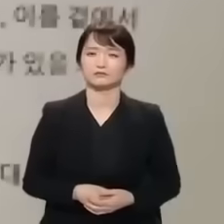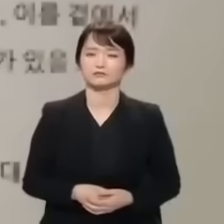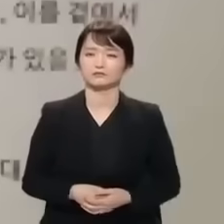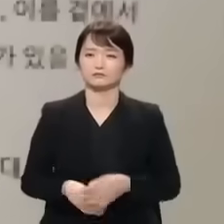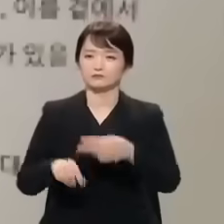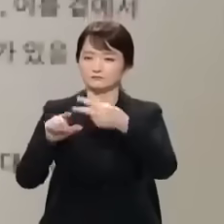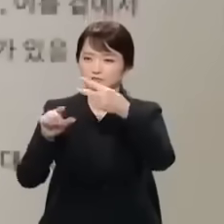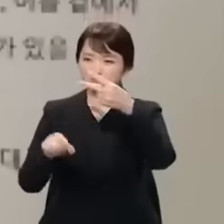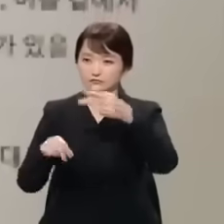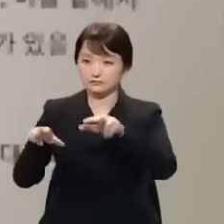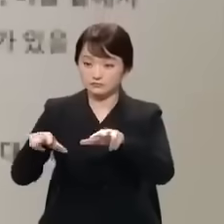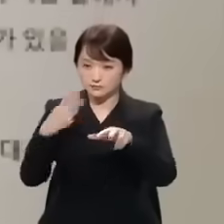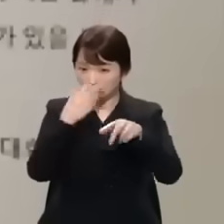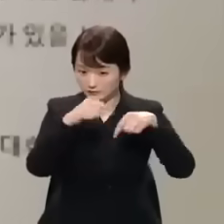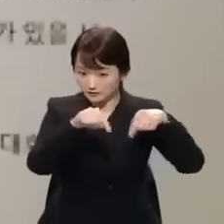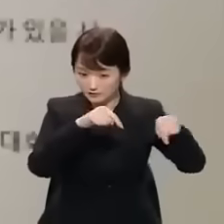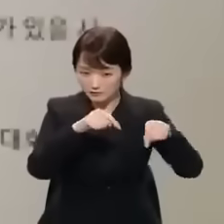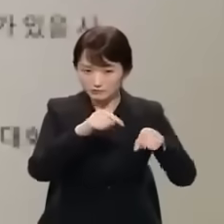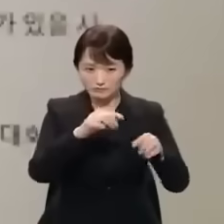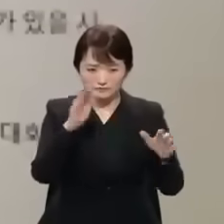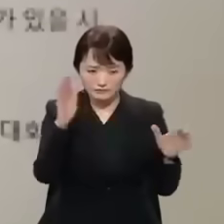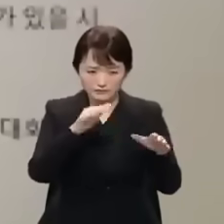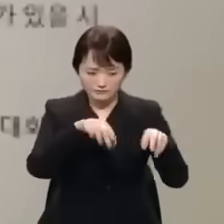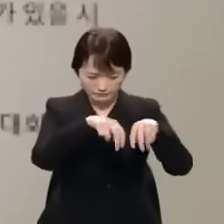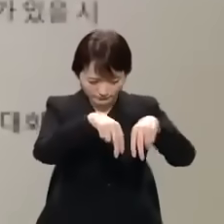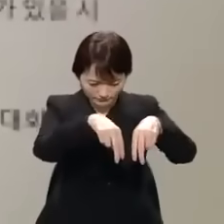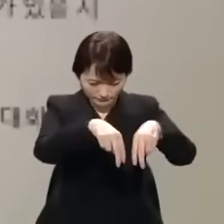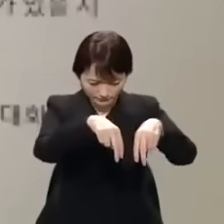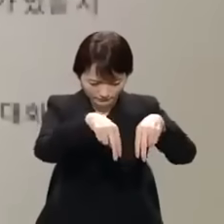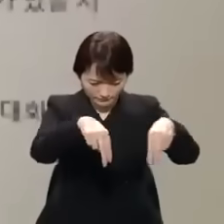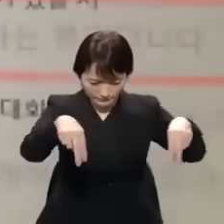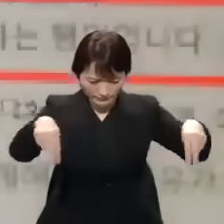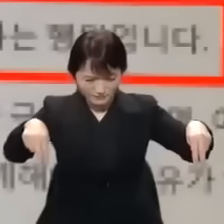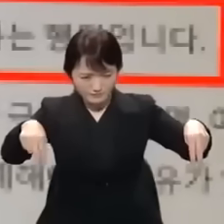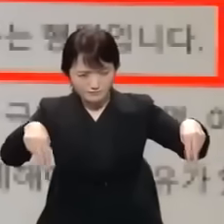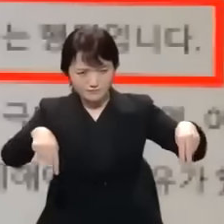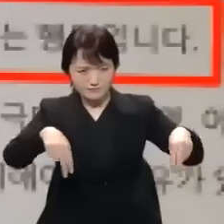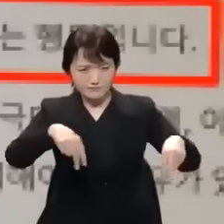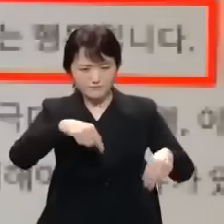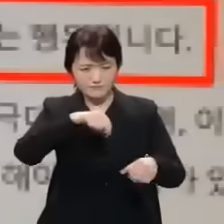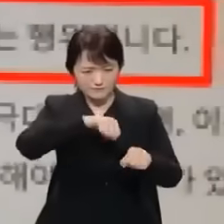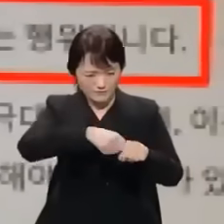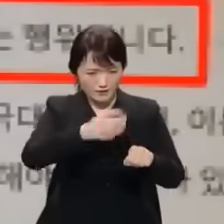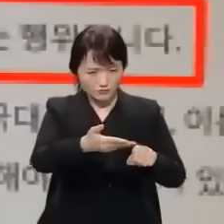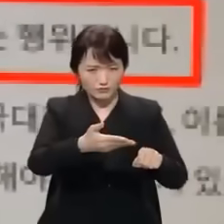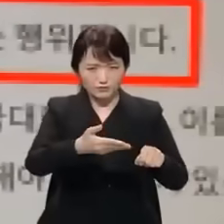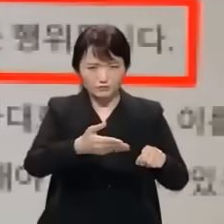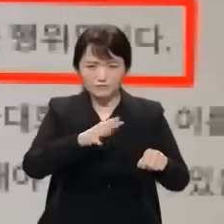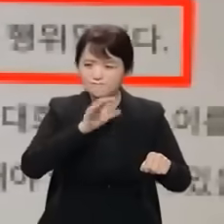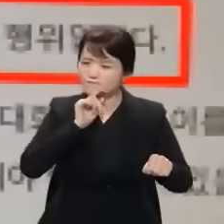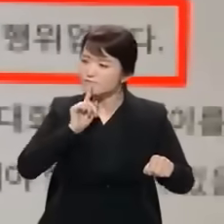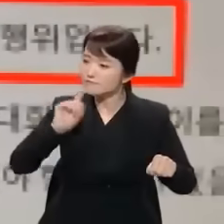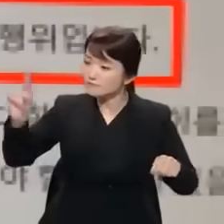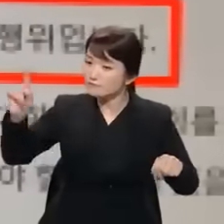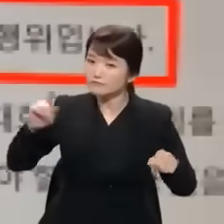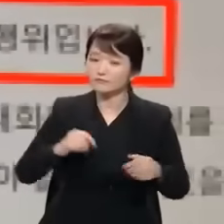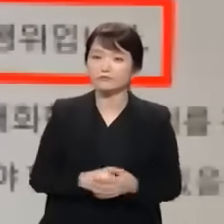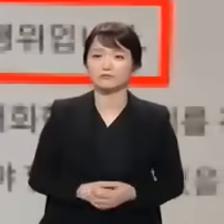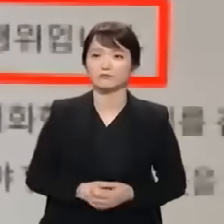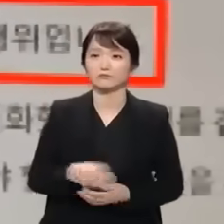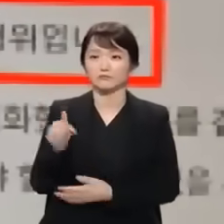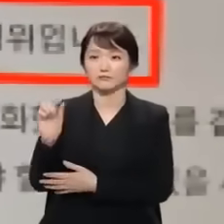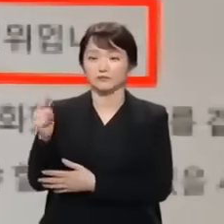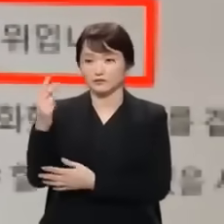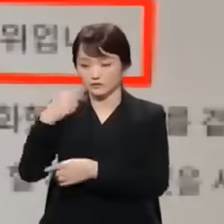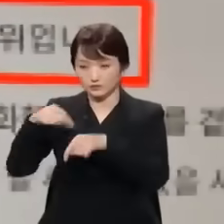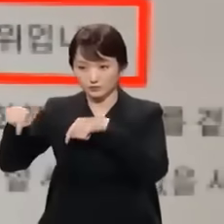지금의 감독이 뭐 학생들에게 월차를 했다는 익명의 민원이 제기가 됐답니다 그래서 재단에서 조사를 하는데 그 자리에이 현감독 이